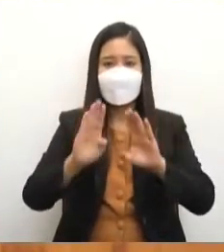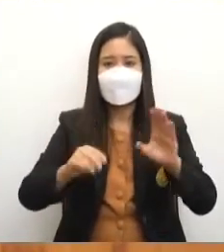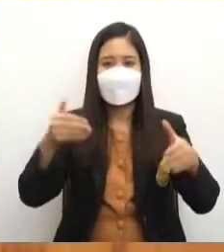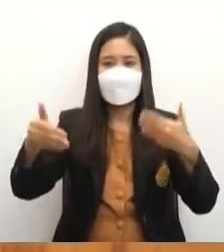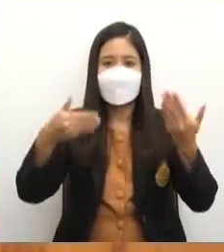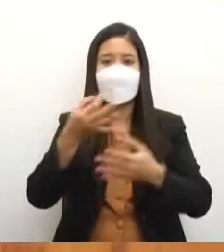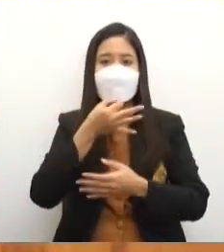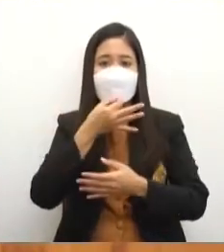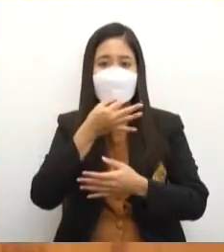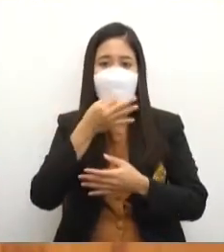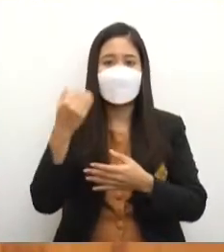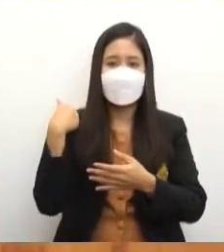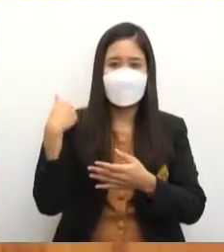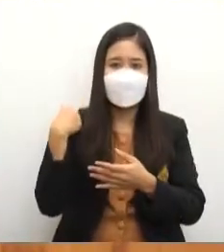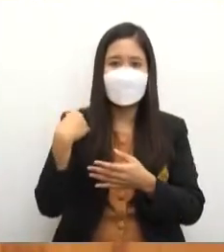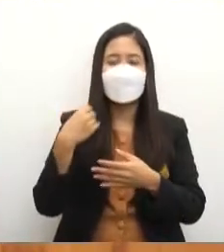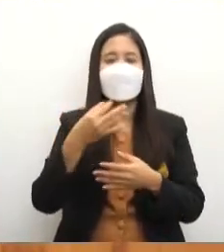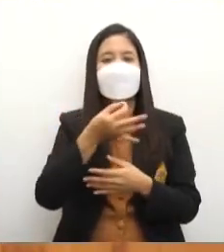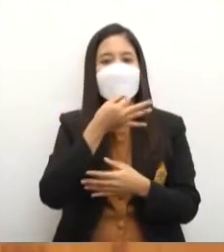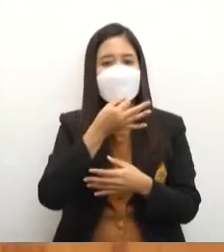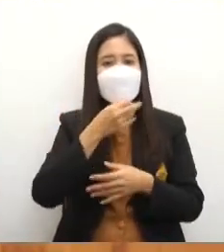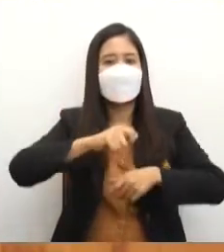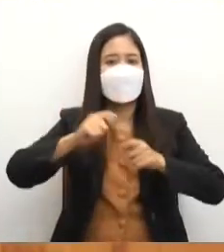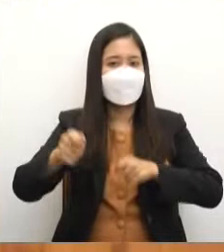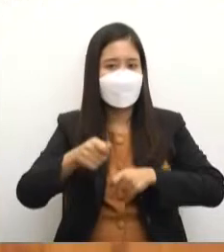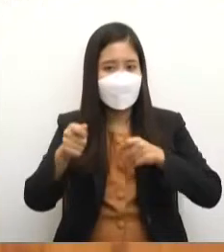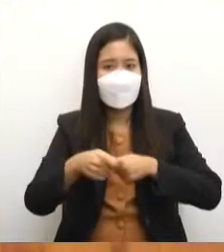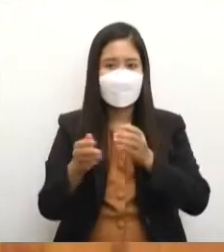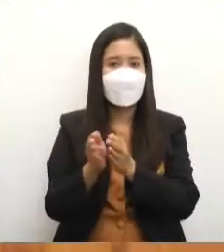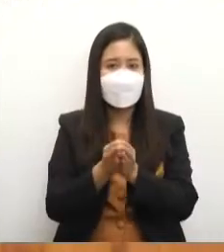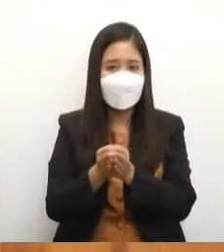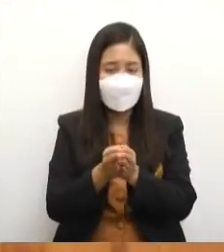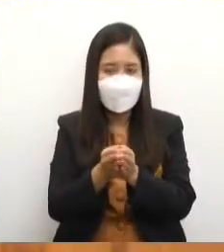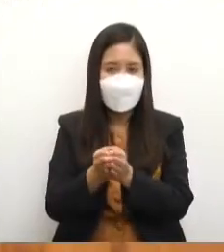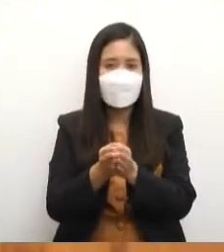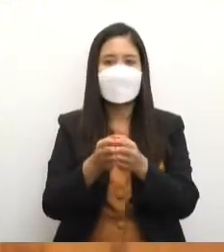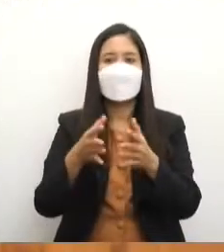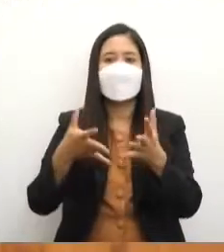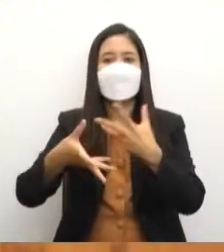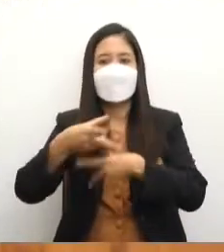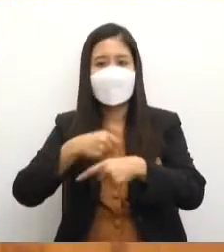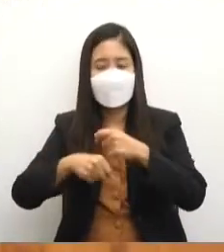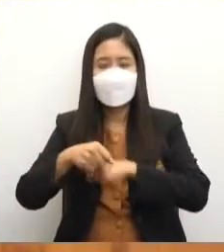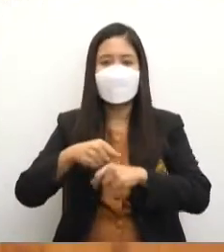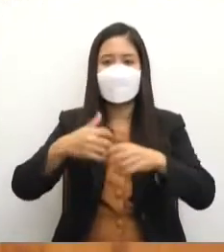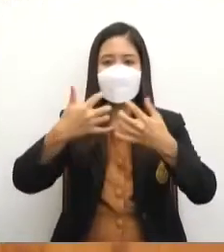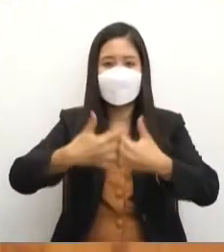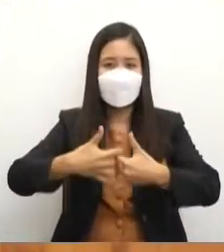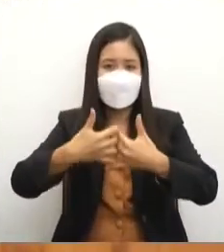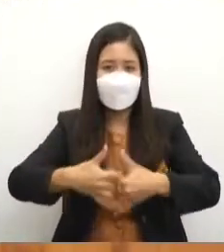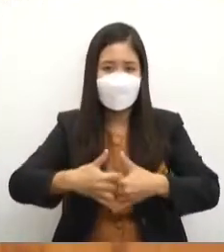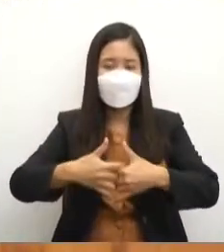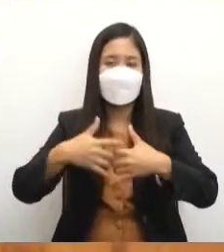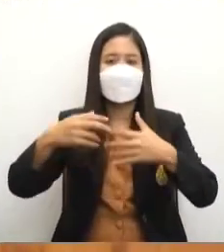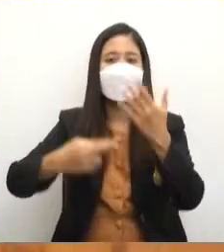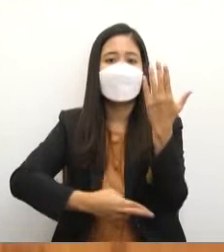ชีพก็จะมีอาชีพเกษตรกรรมคหกรรมพาณิชยกรรมอุตสาหกรรมแล้วก็การบริการและการโรงแ